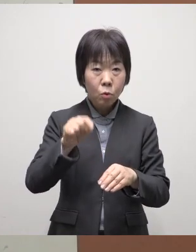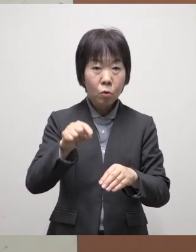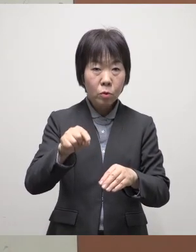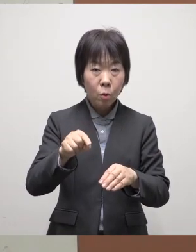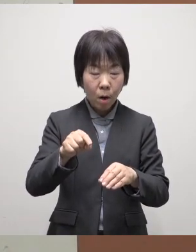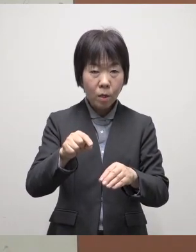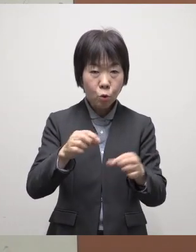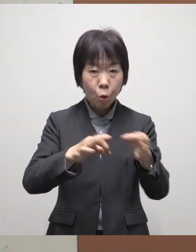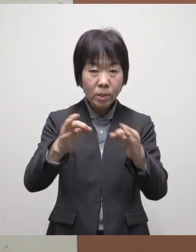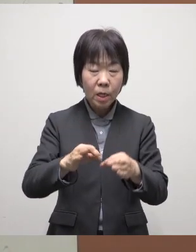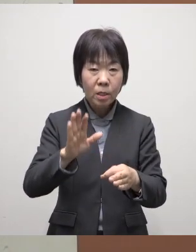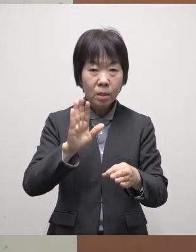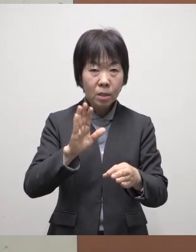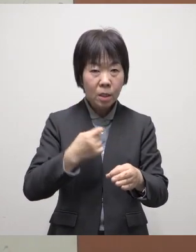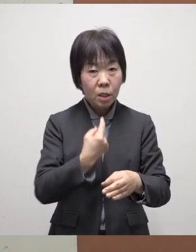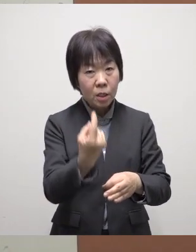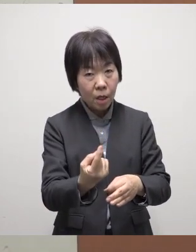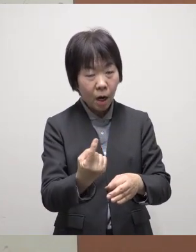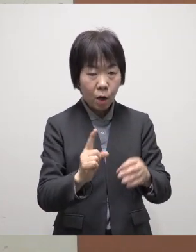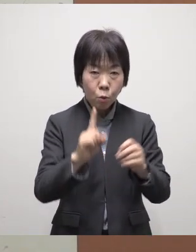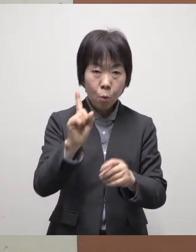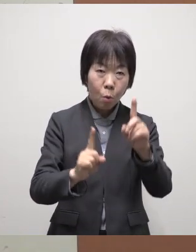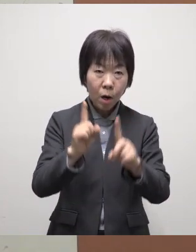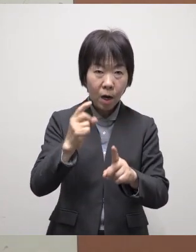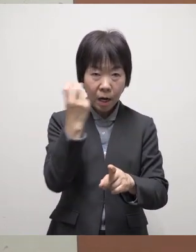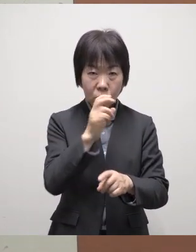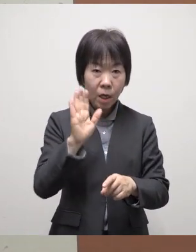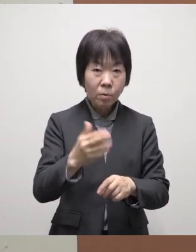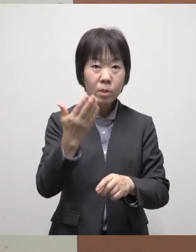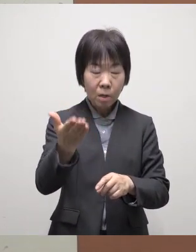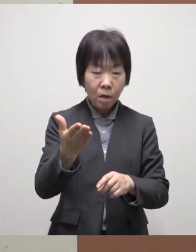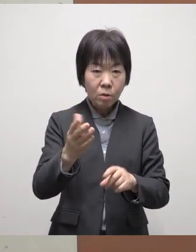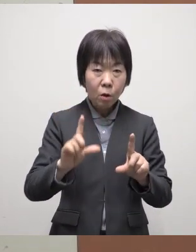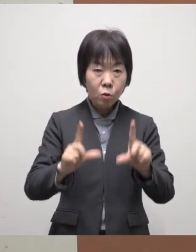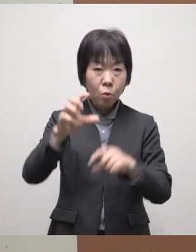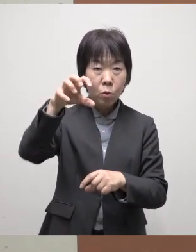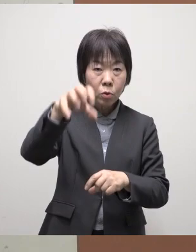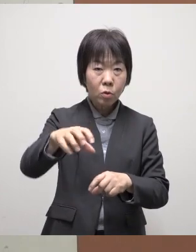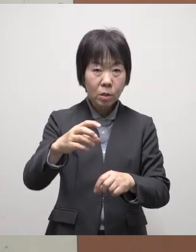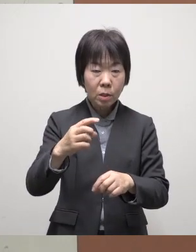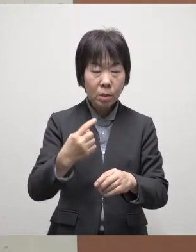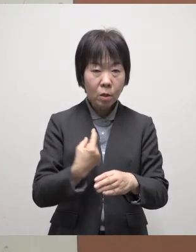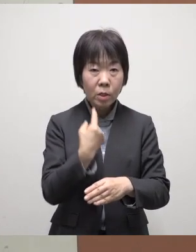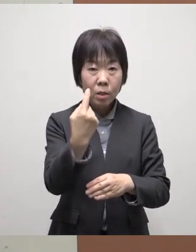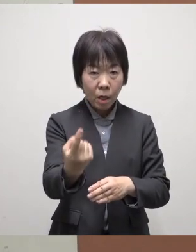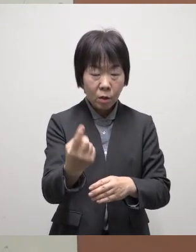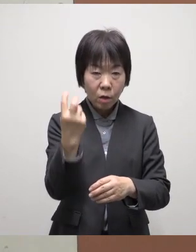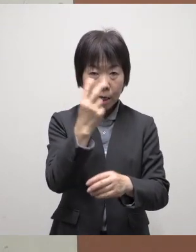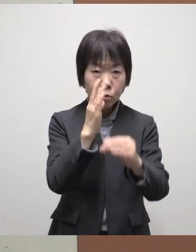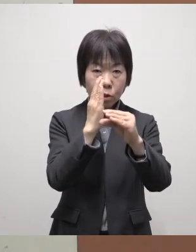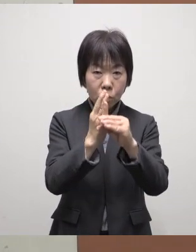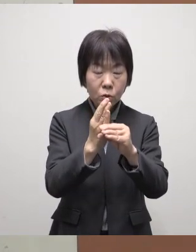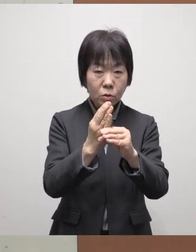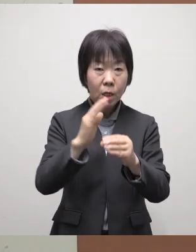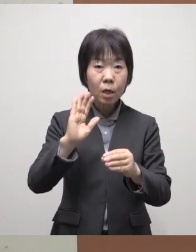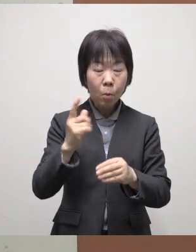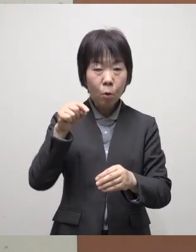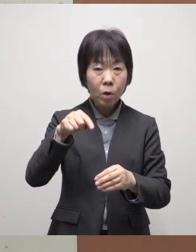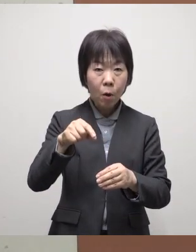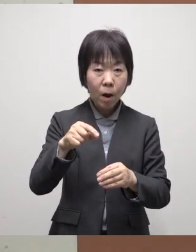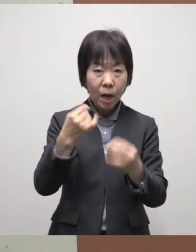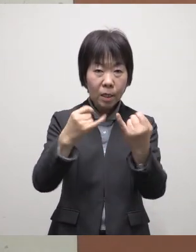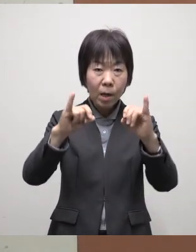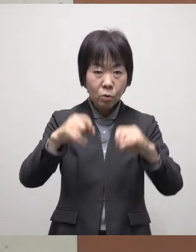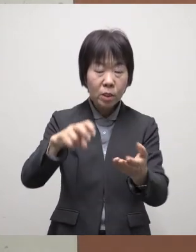そのお店に行ったかどうかということが確認されているだろうかと東京訪問というのはまだ確認中だということですけども何かイベントか何かに